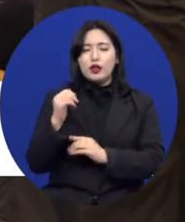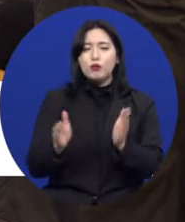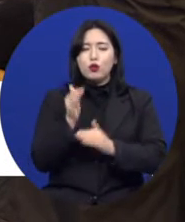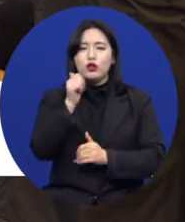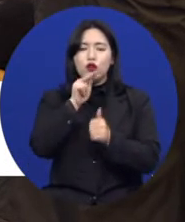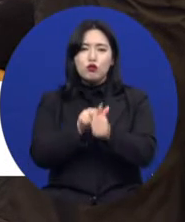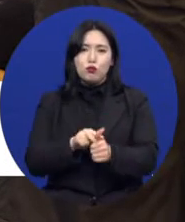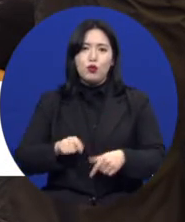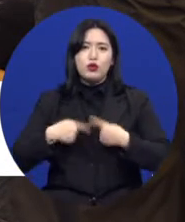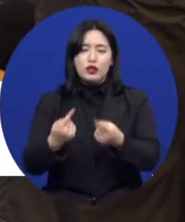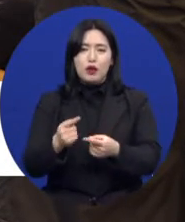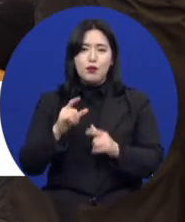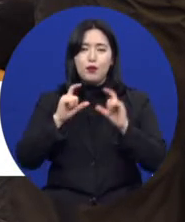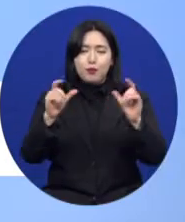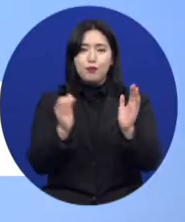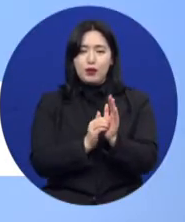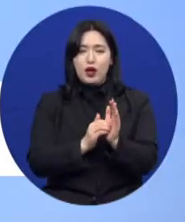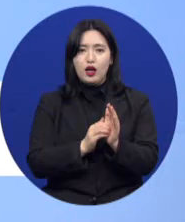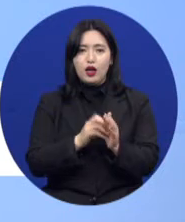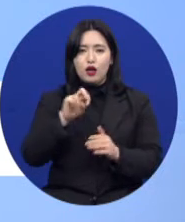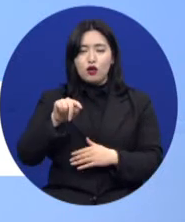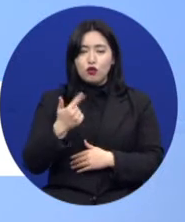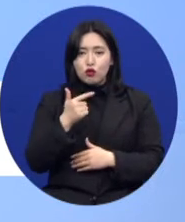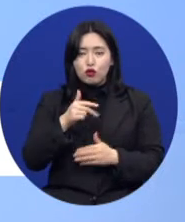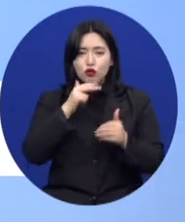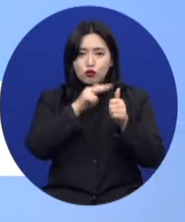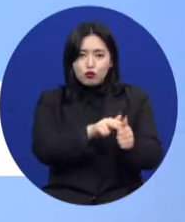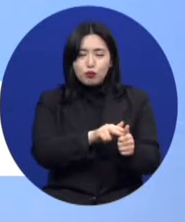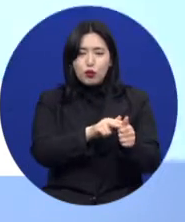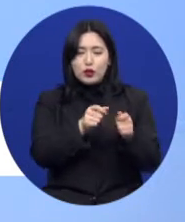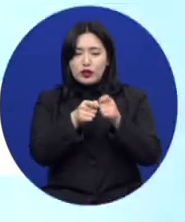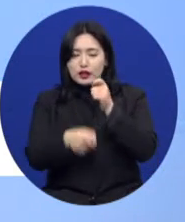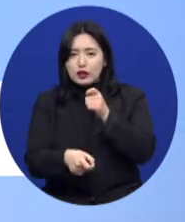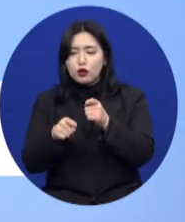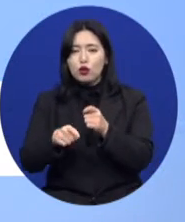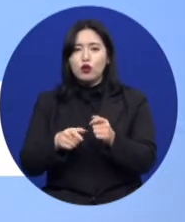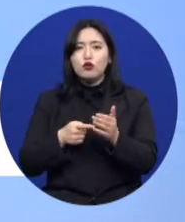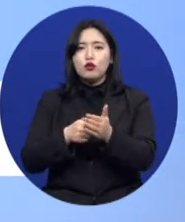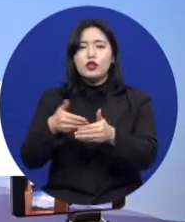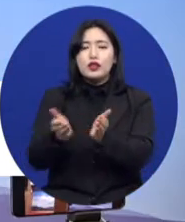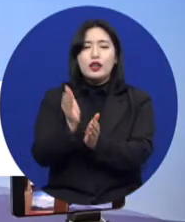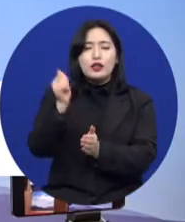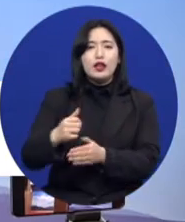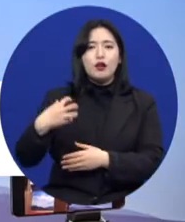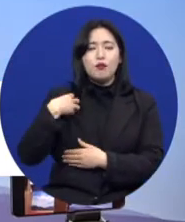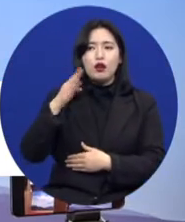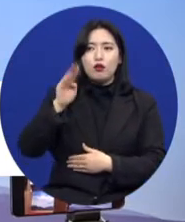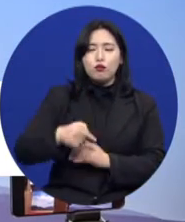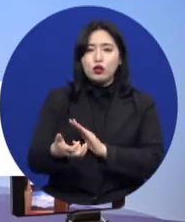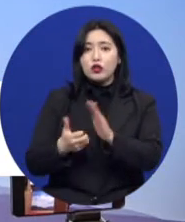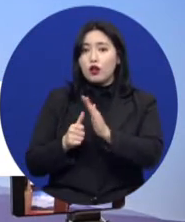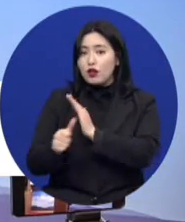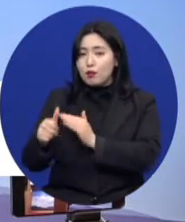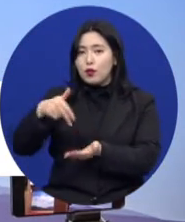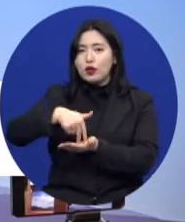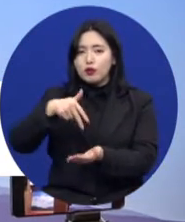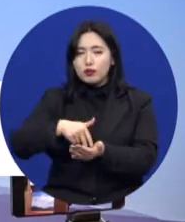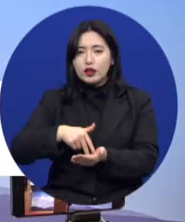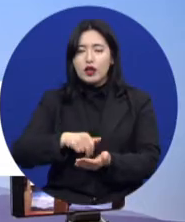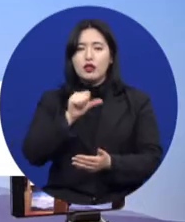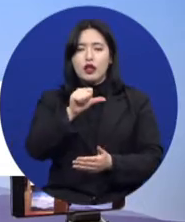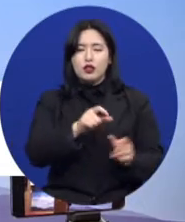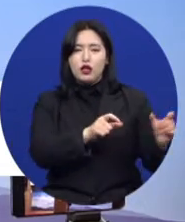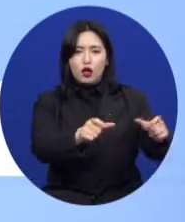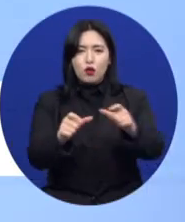선언했습니다 윤석렬 후보 직속 제주 공정 개혁 추진 단장을 맡고 있는 부 임 춘 전 대표는 5개